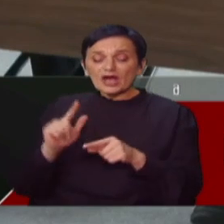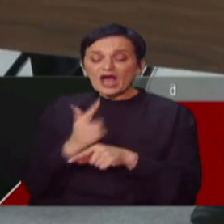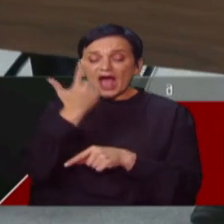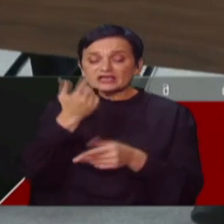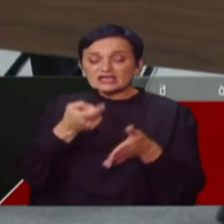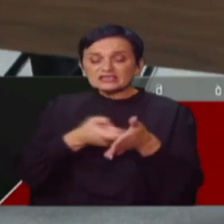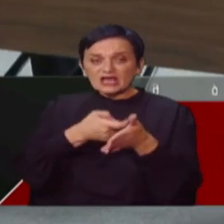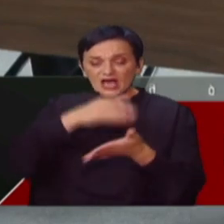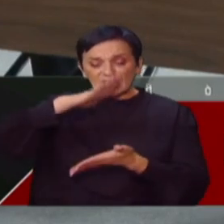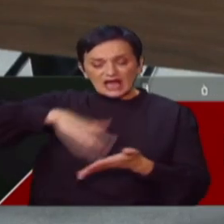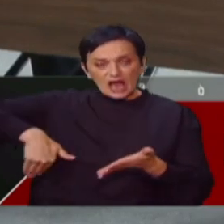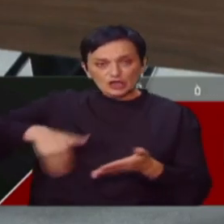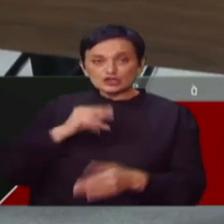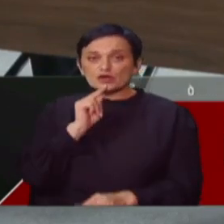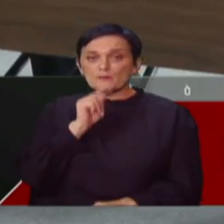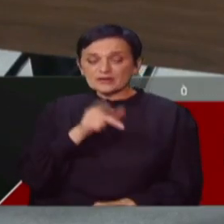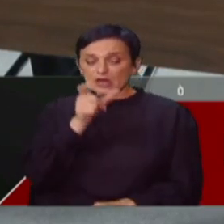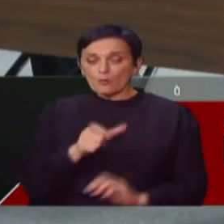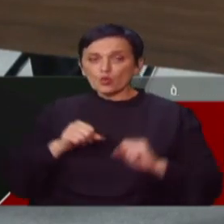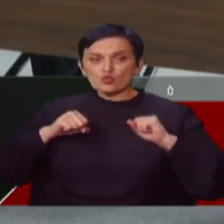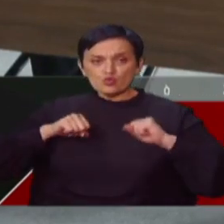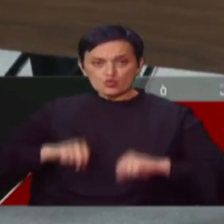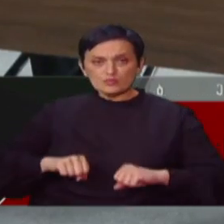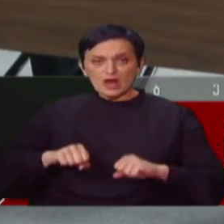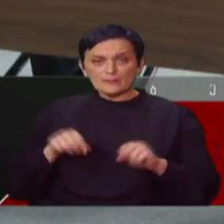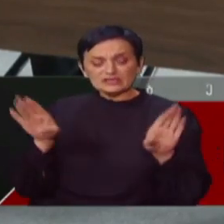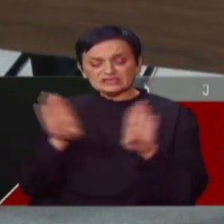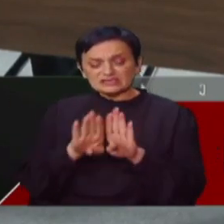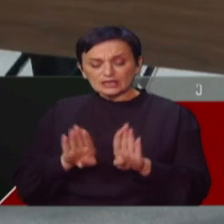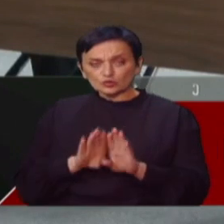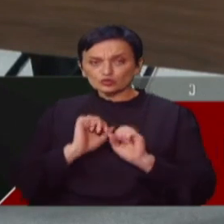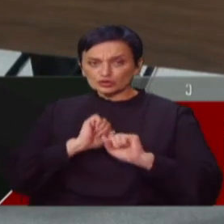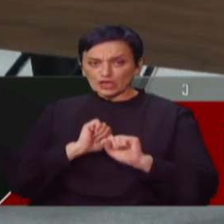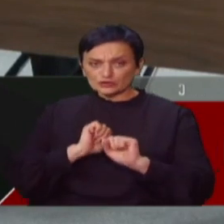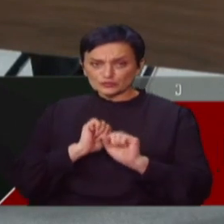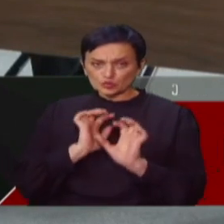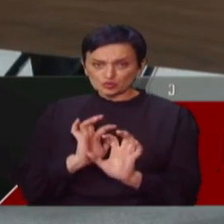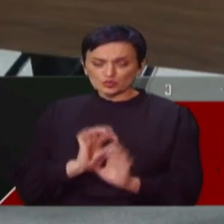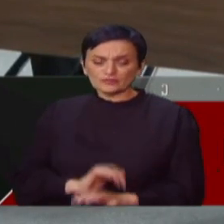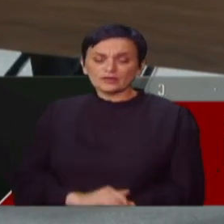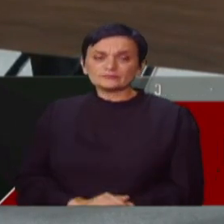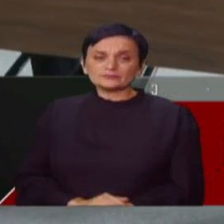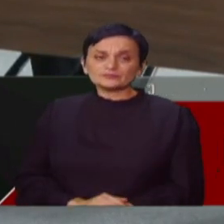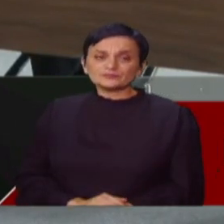საჭიროების გარეშე, რა თქმა უნდა ბრალდებულის უფლებების სათანადო დაცვის უზრუნველყოფით.